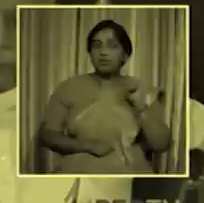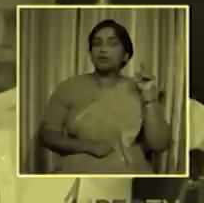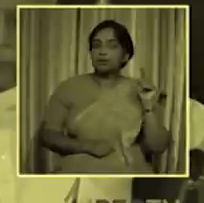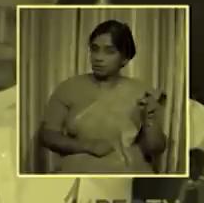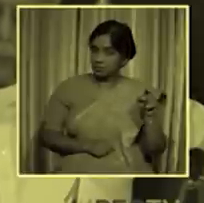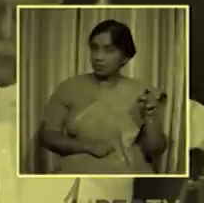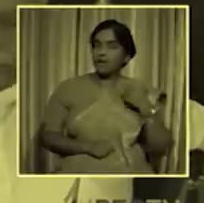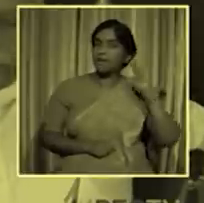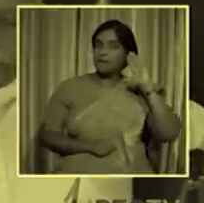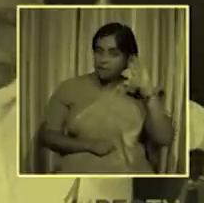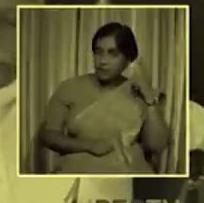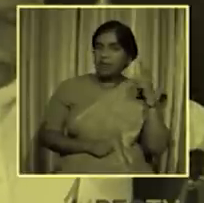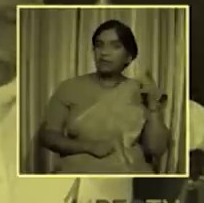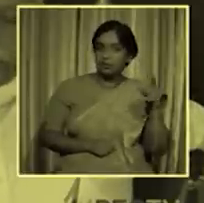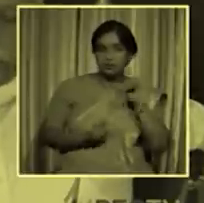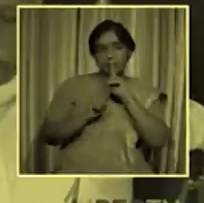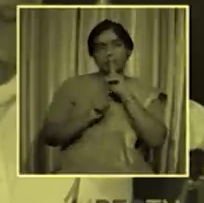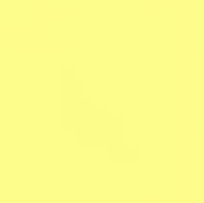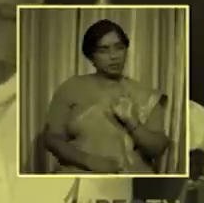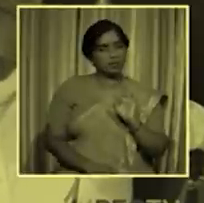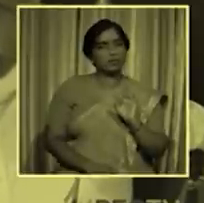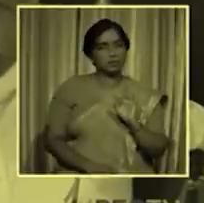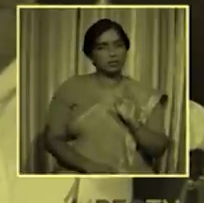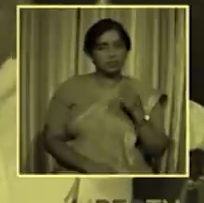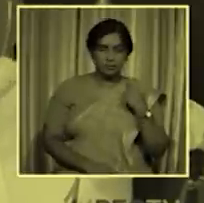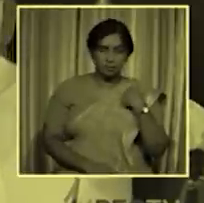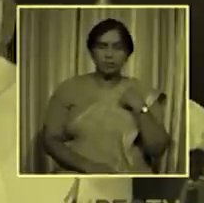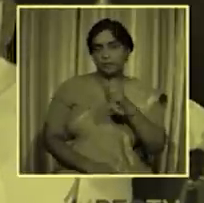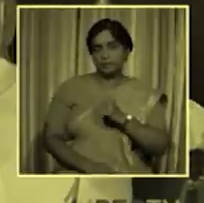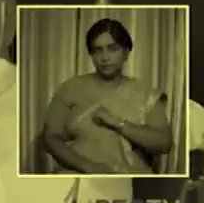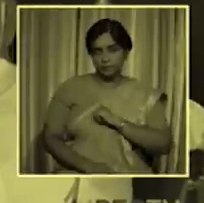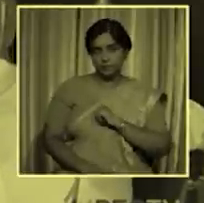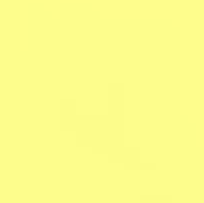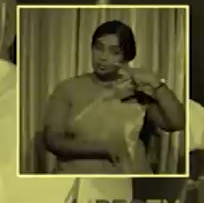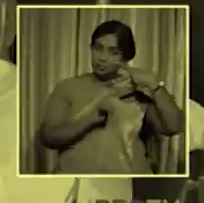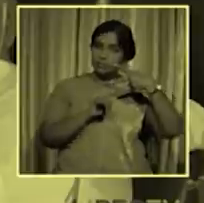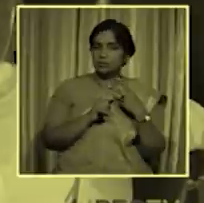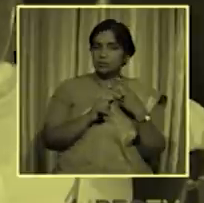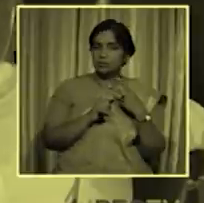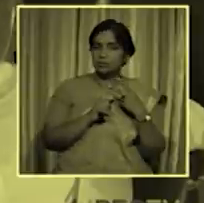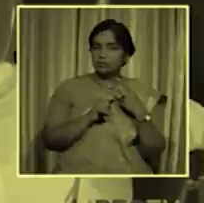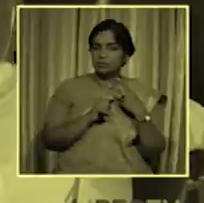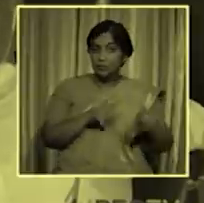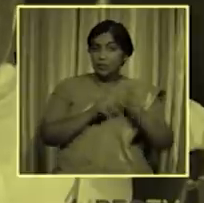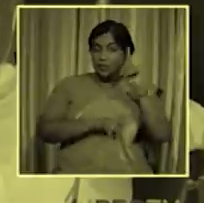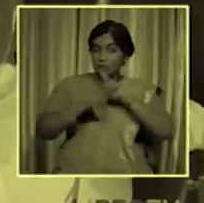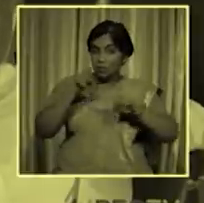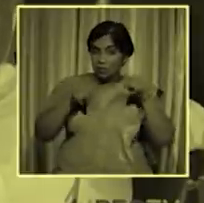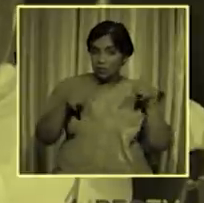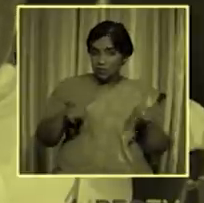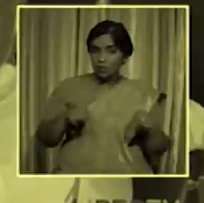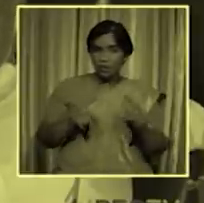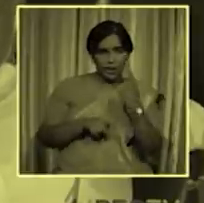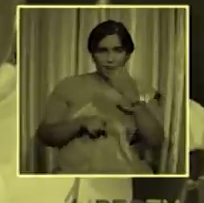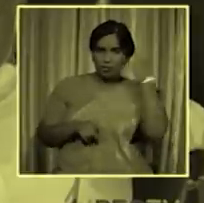අගමැති රනිල්ම ඊයේ ගැලෙව්වනේ. අගමැති රනිල් කතා කරනකොට කෑ ගහපු අයව අප රූපවාහිනියෙන් දැක්කේ නැහැ, පෙනුනේ නැහැ. නමුත් කොහොමද අගමැති